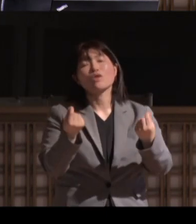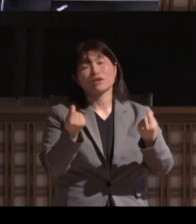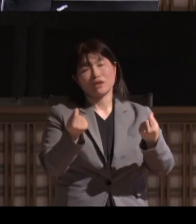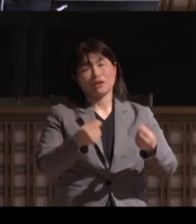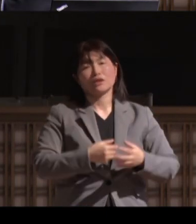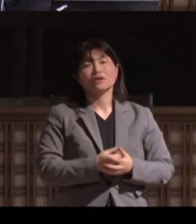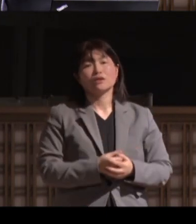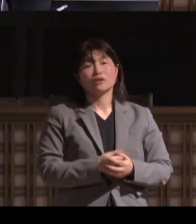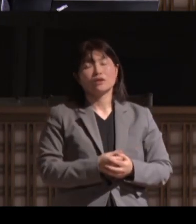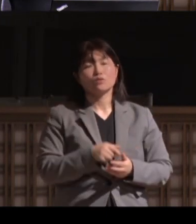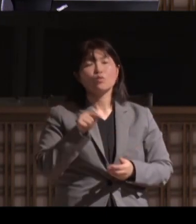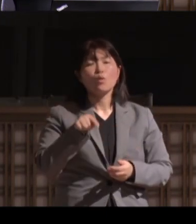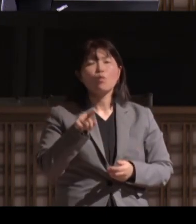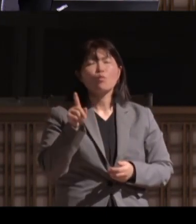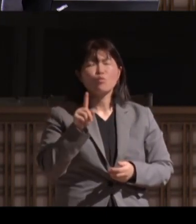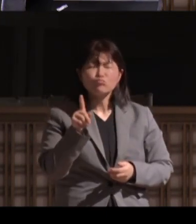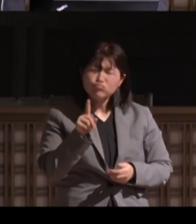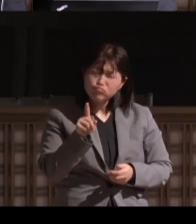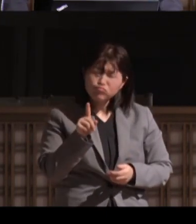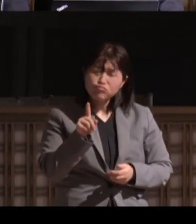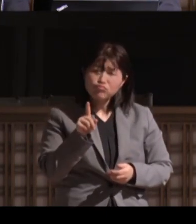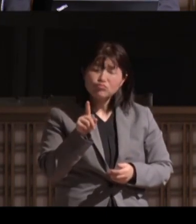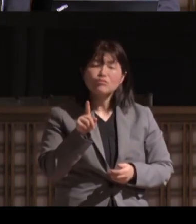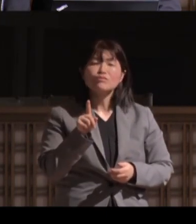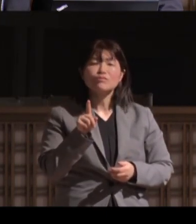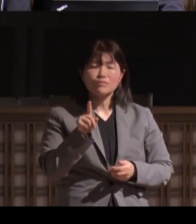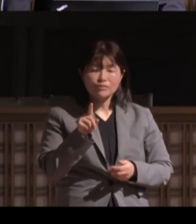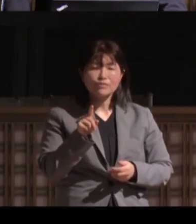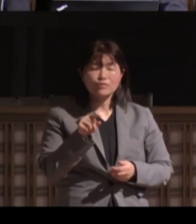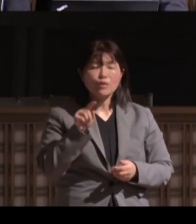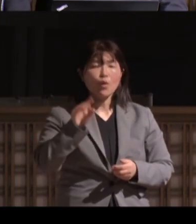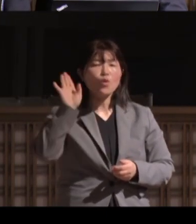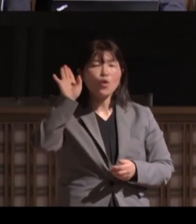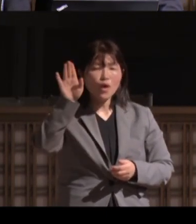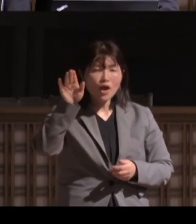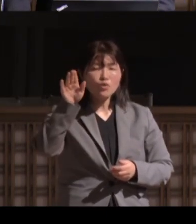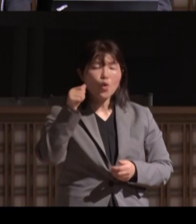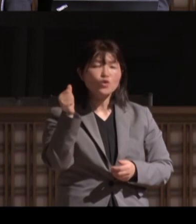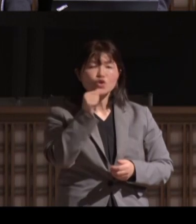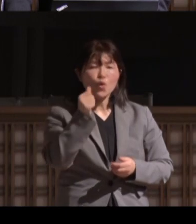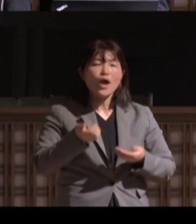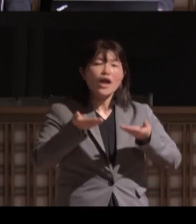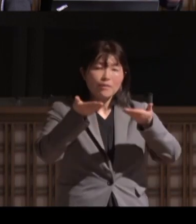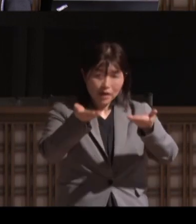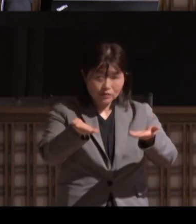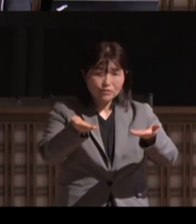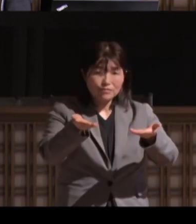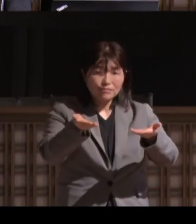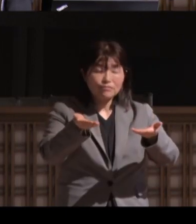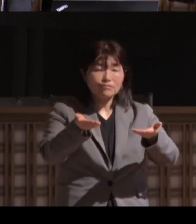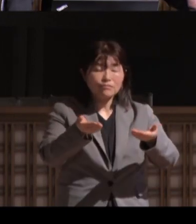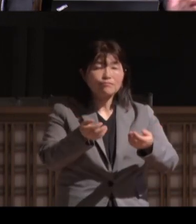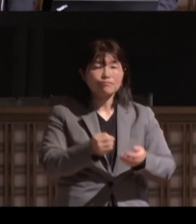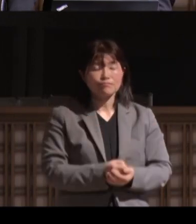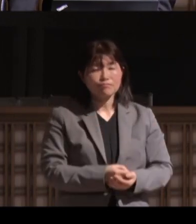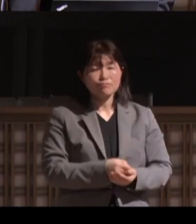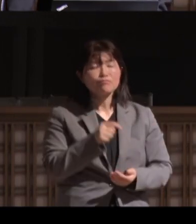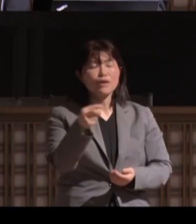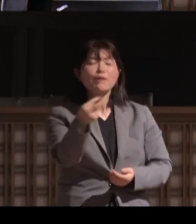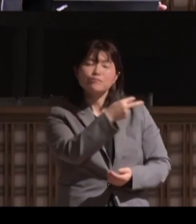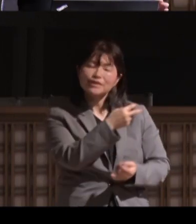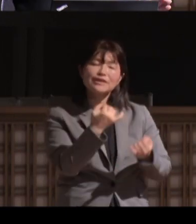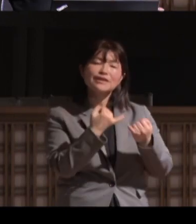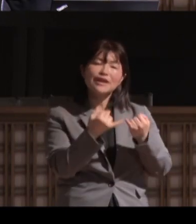ます地域運営組織って一体何なのだというようなことはこの後ご紹介いたしますがまご覧のような